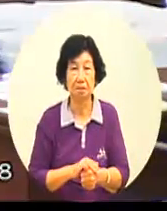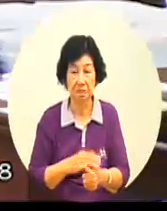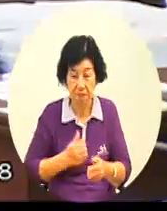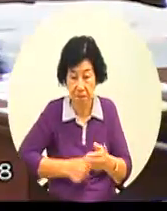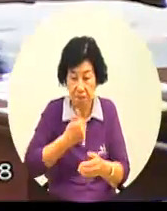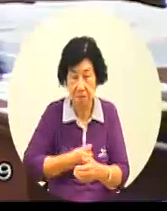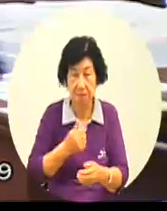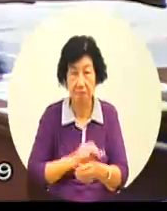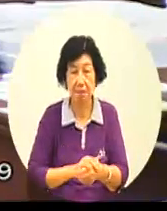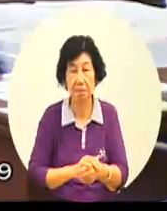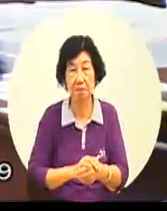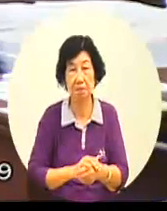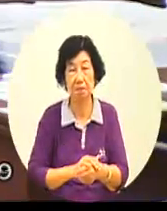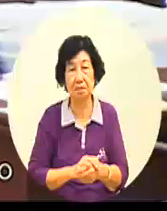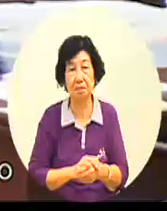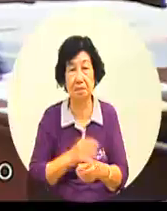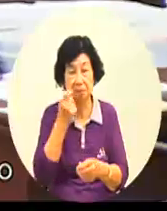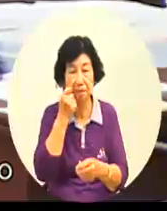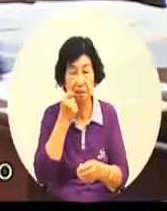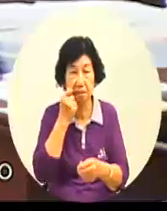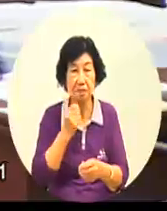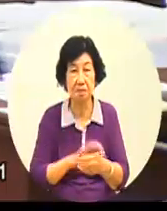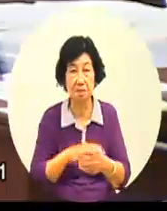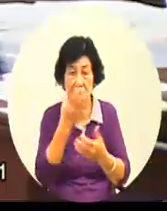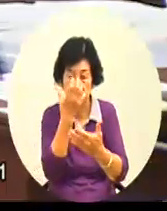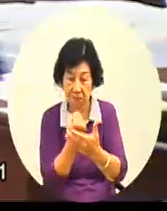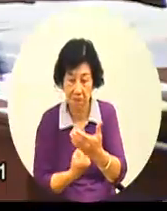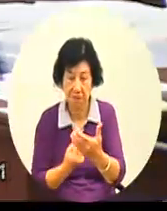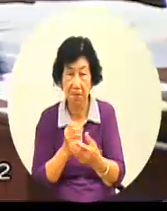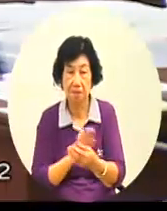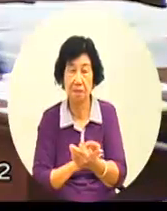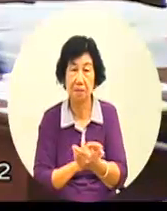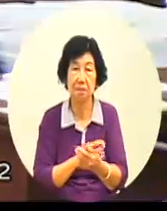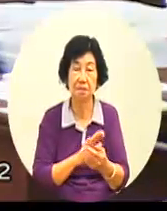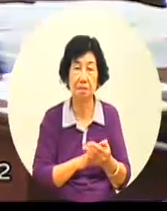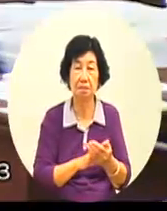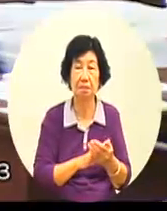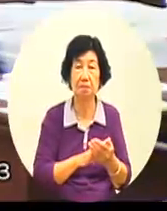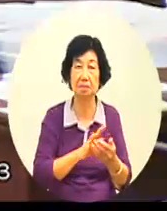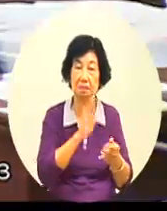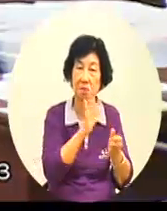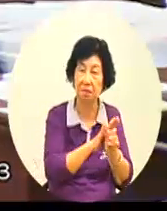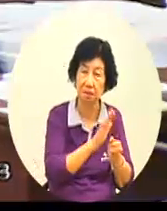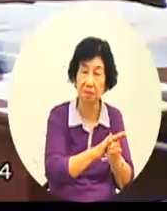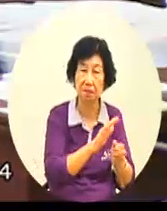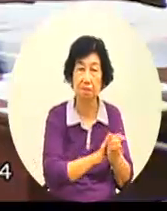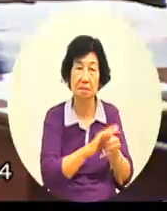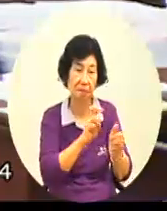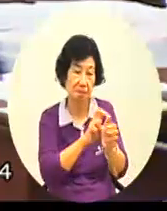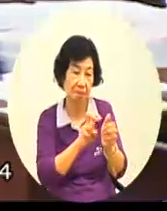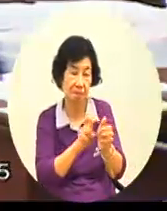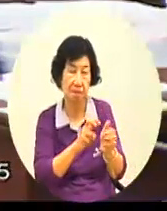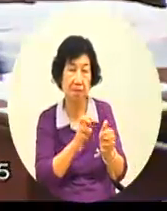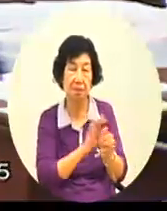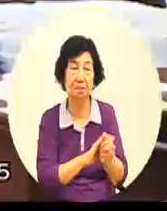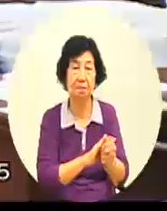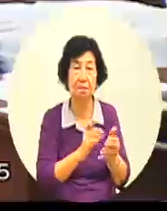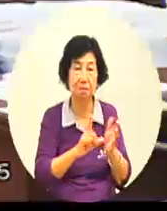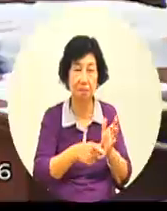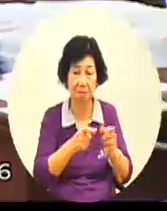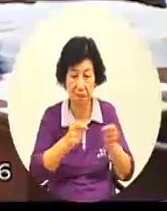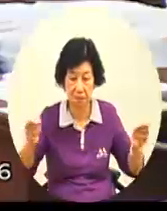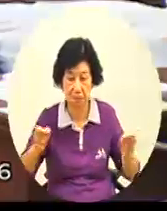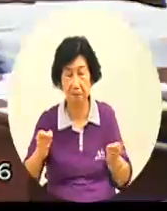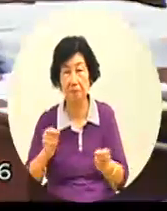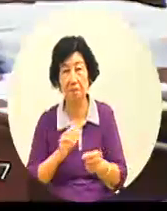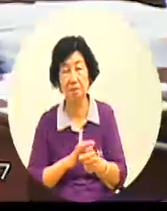这一块的这个人力参与长照这一块的人力的这个团队的成员里面，直接